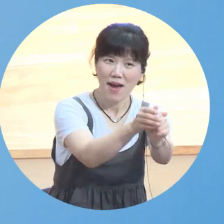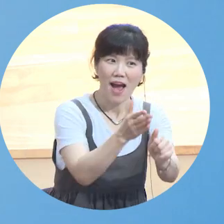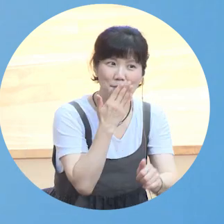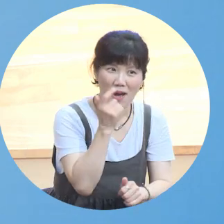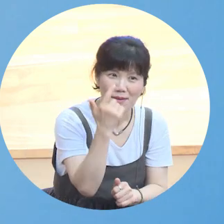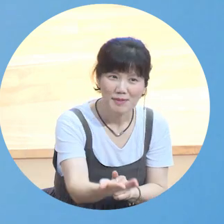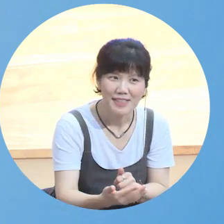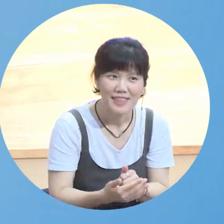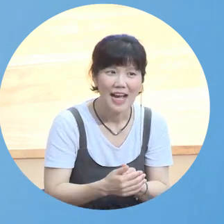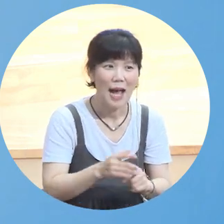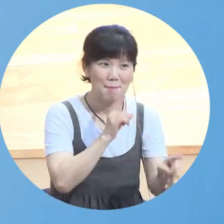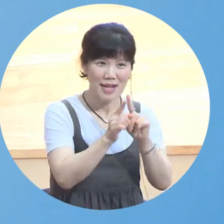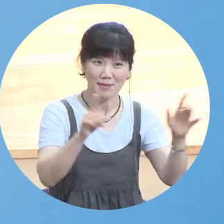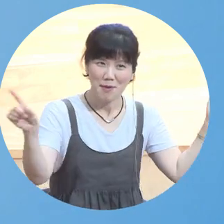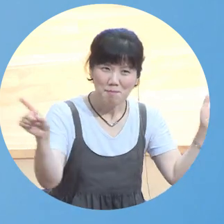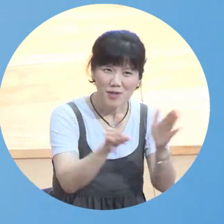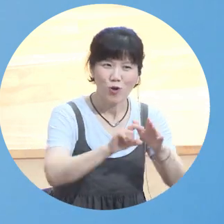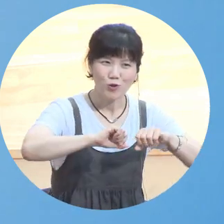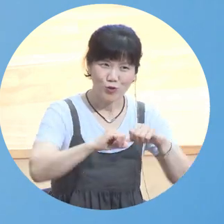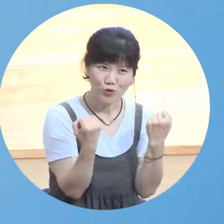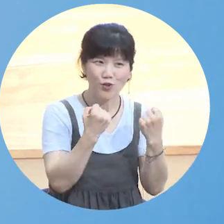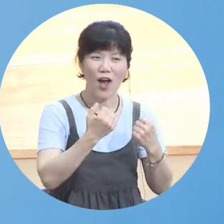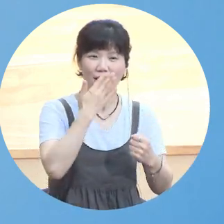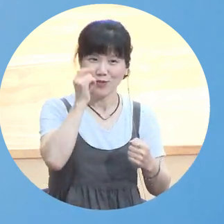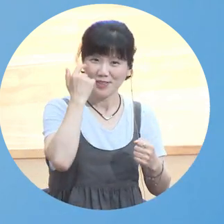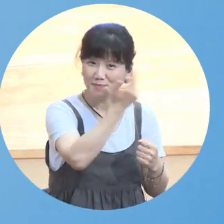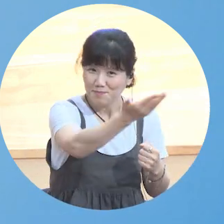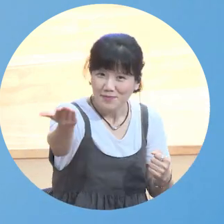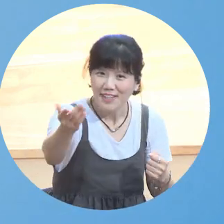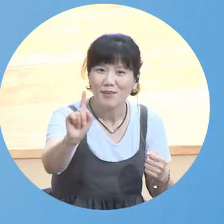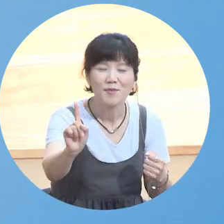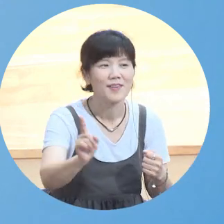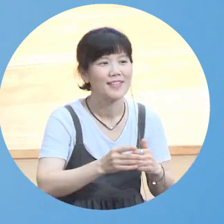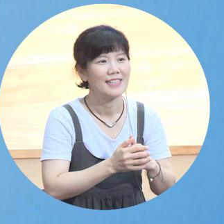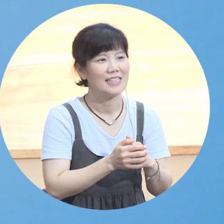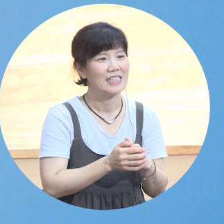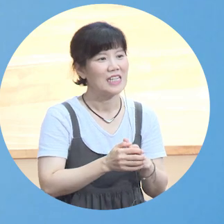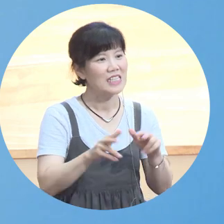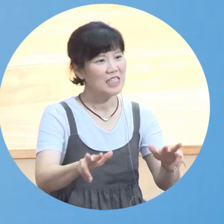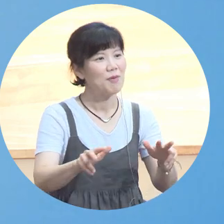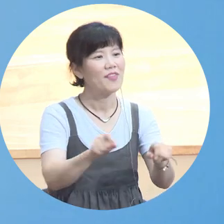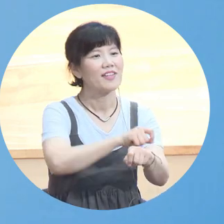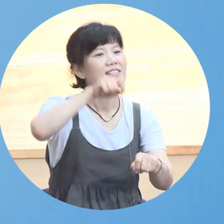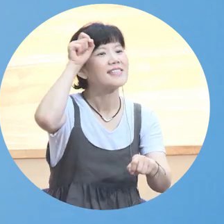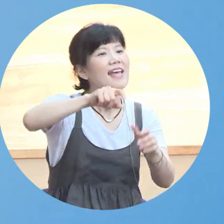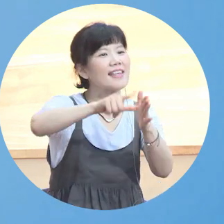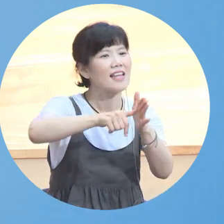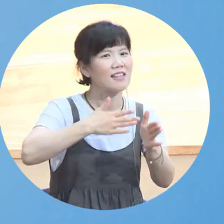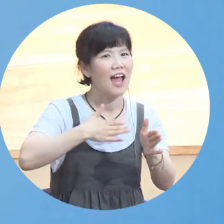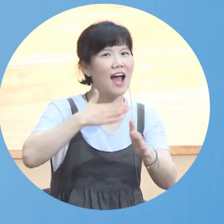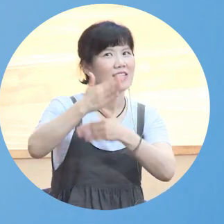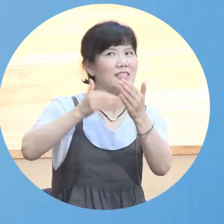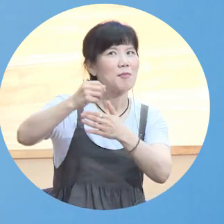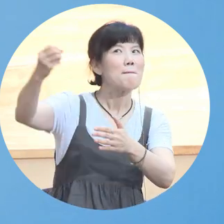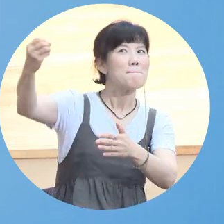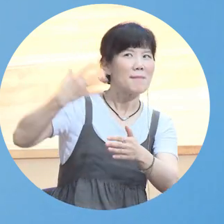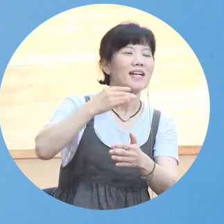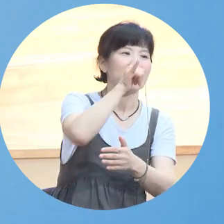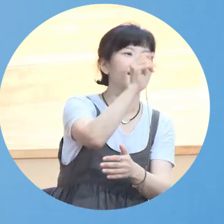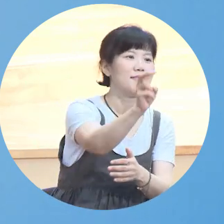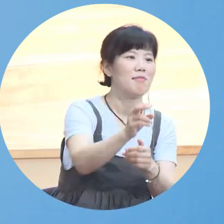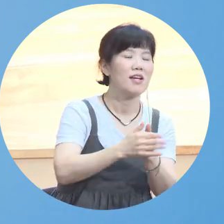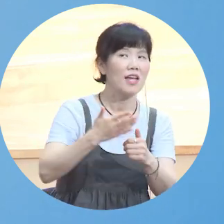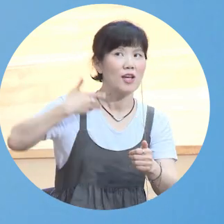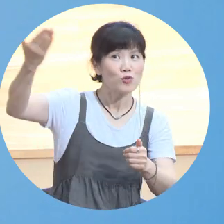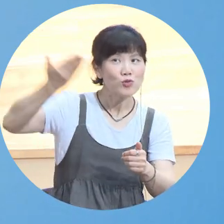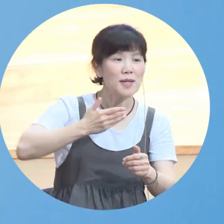믿고 순조의 사니까 여러분 나아갈 수 있겠어요 이건 측 쎄 하나님이 내게 뭐라 말씀 하실 텐데 내게 주시는 말씀 도정 주시는